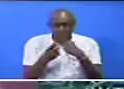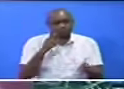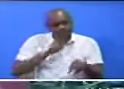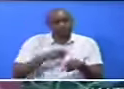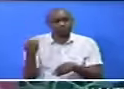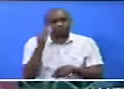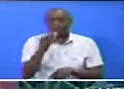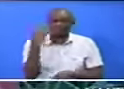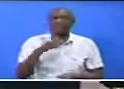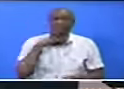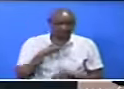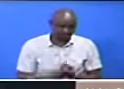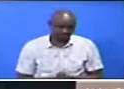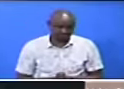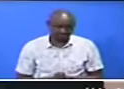mauaji ya wanawe.